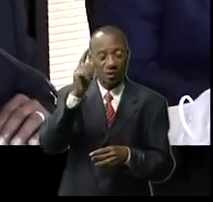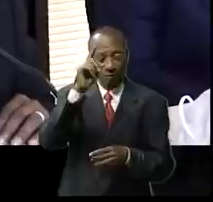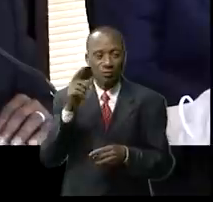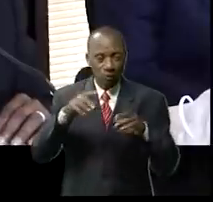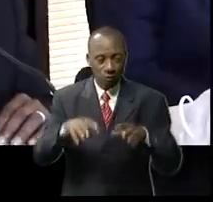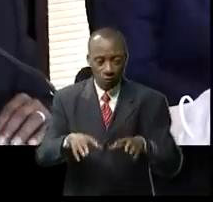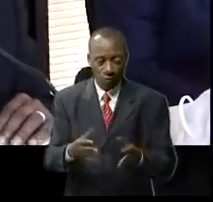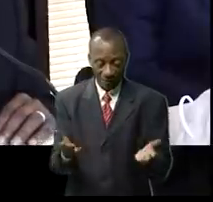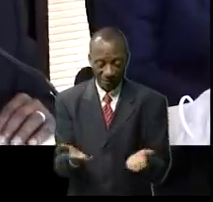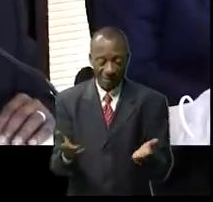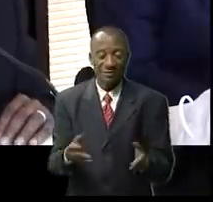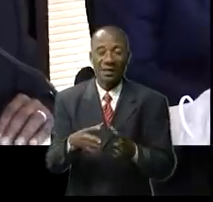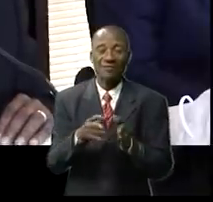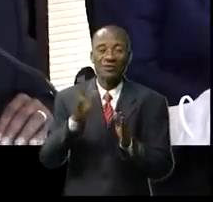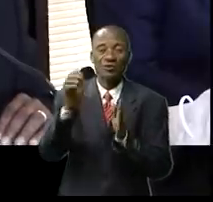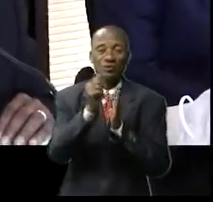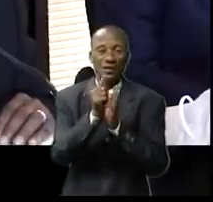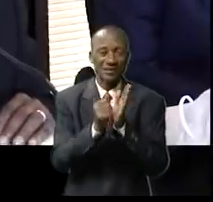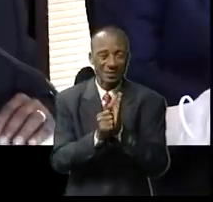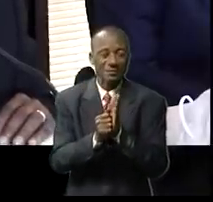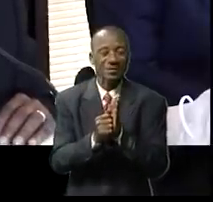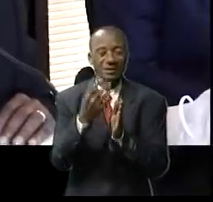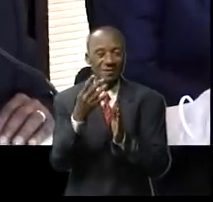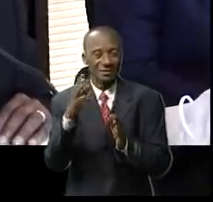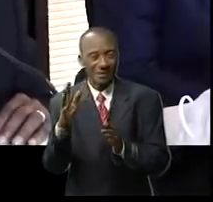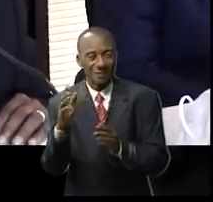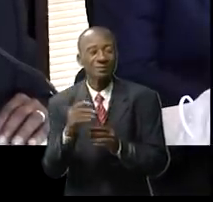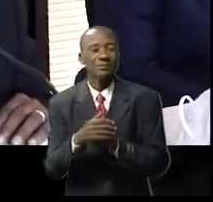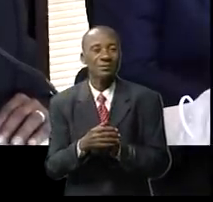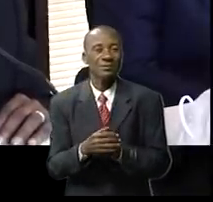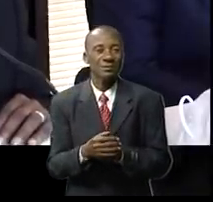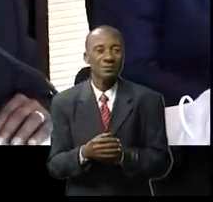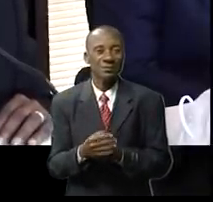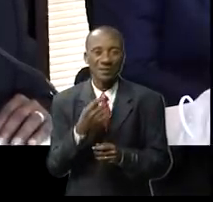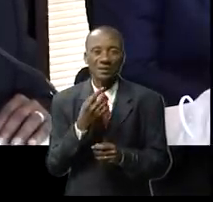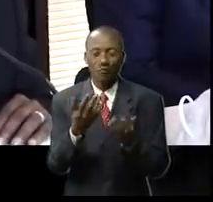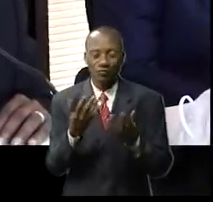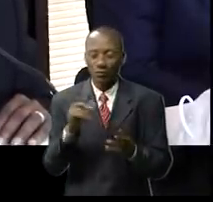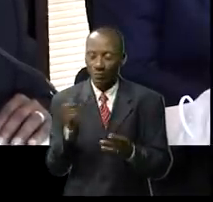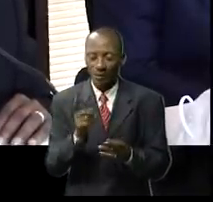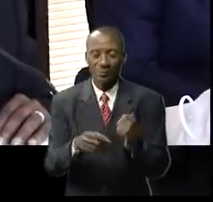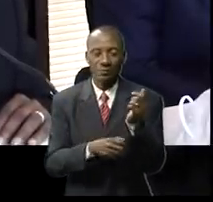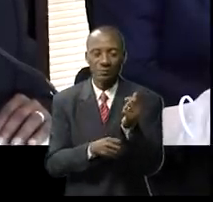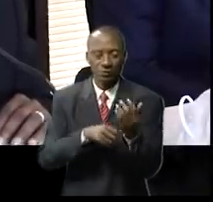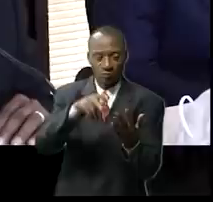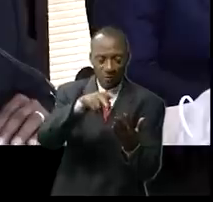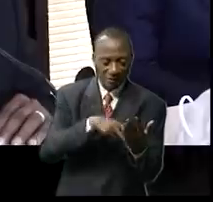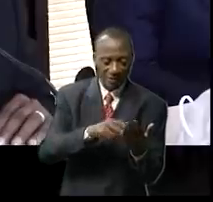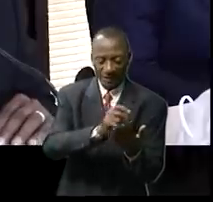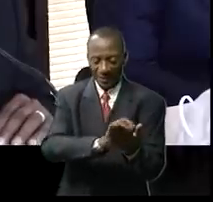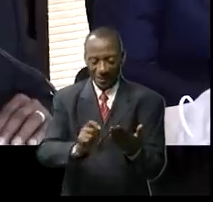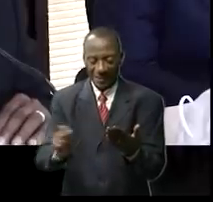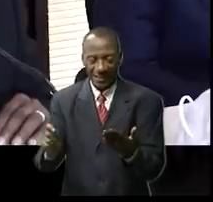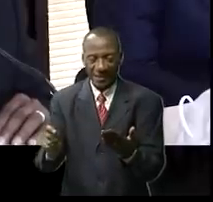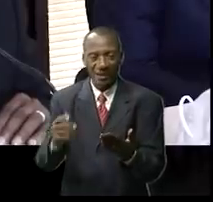son article 44, qui stipule que l'éradication de l'analphabétisme est un devoir national pour